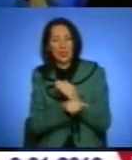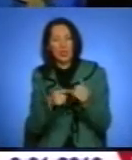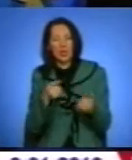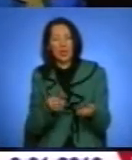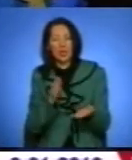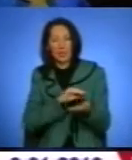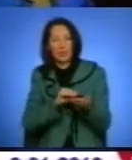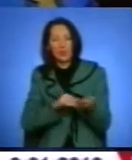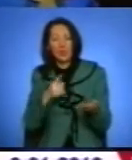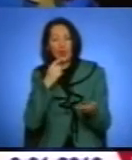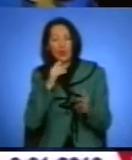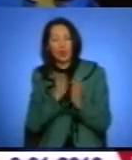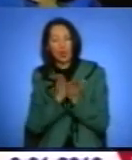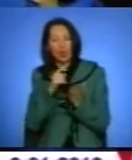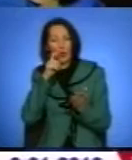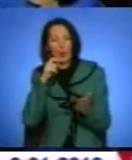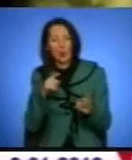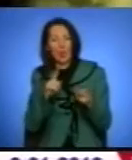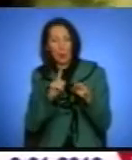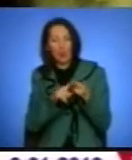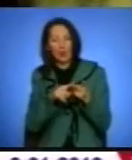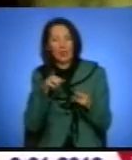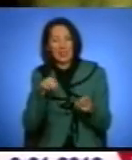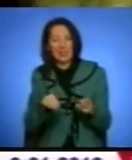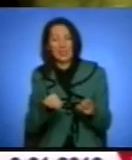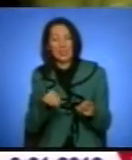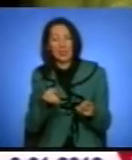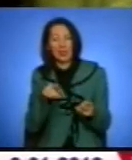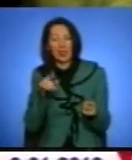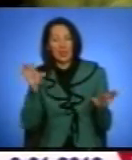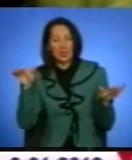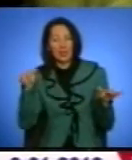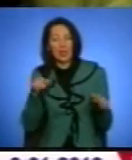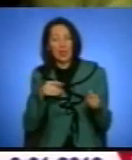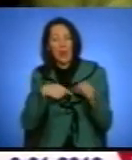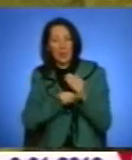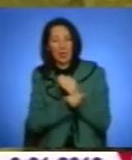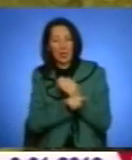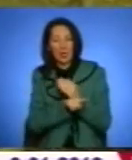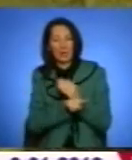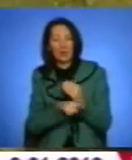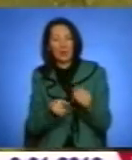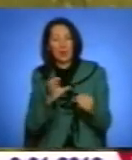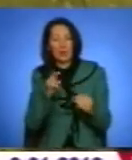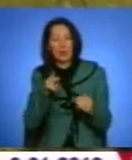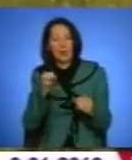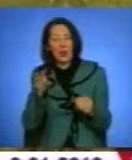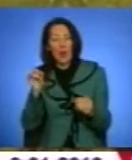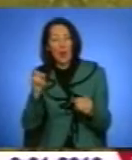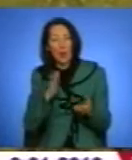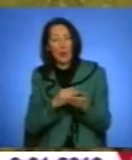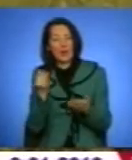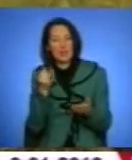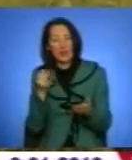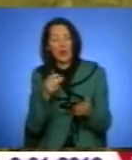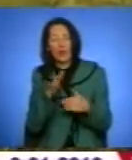колония примерно где-то около 1500 особ. Олександр Вексельман, спелеолог з Києва, має цікаву професію. Реставрує старі